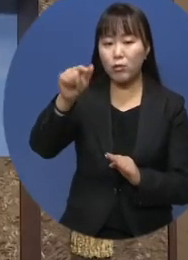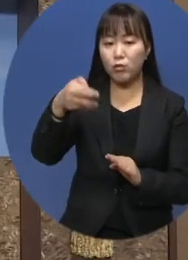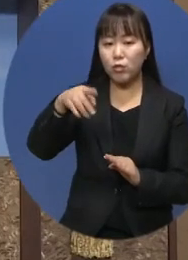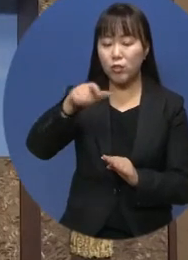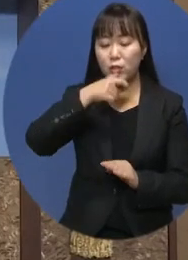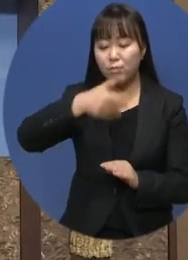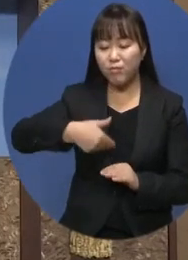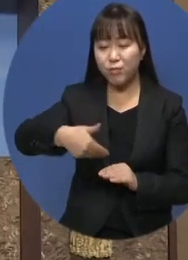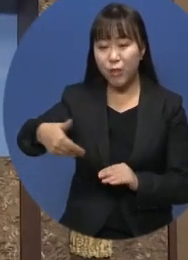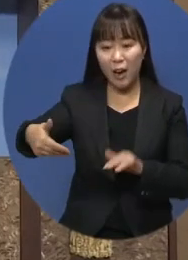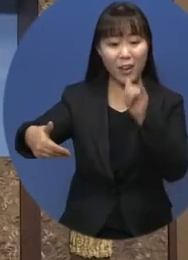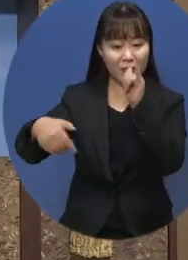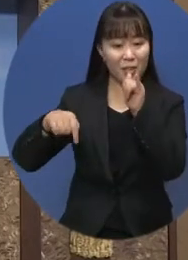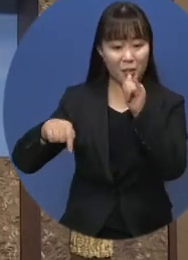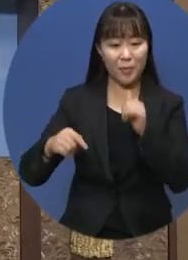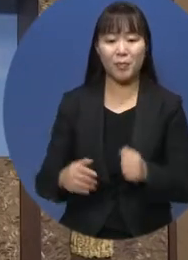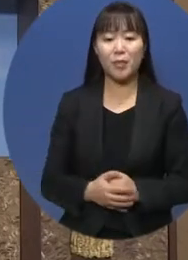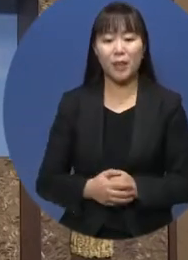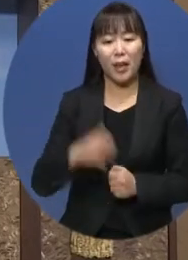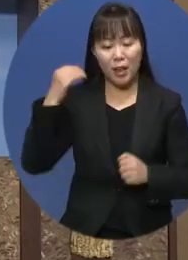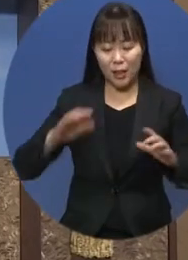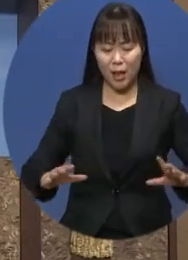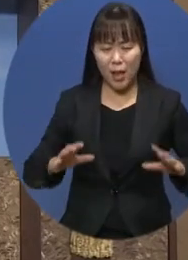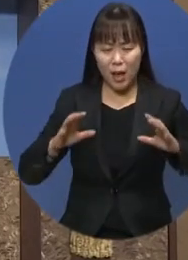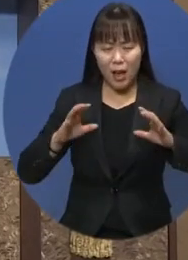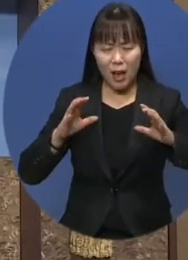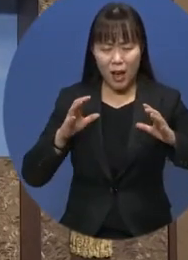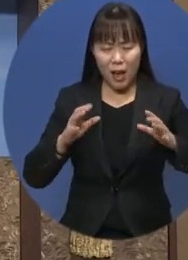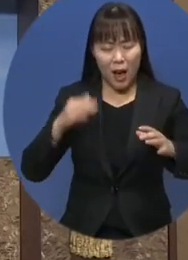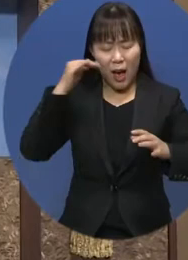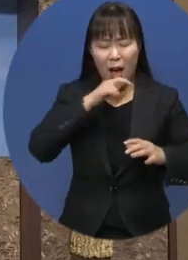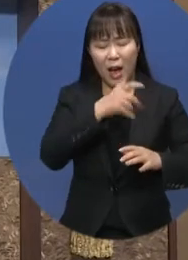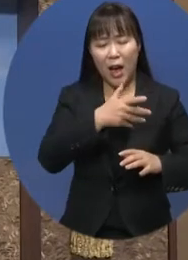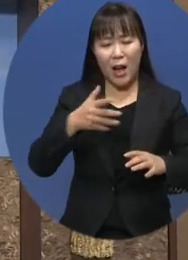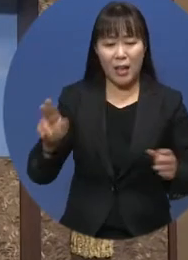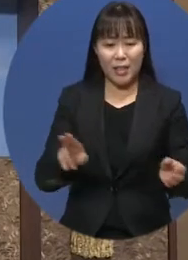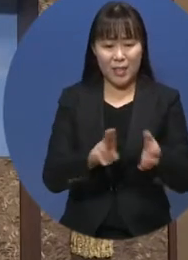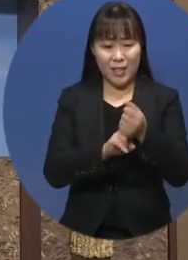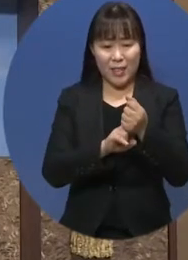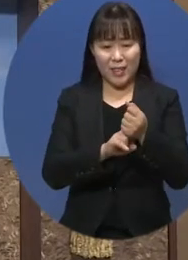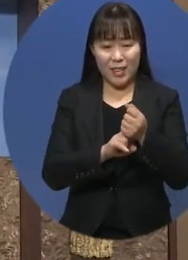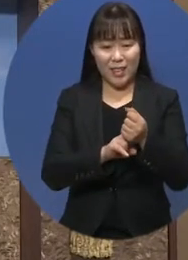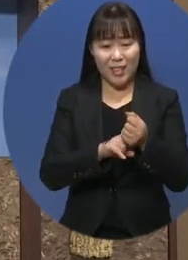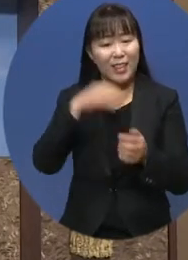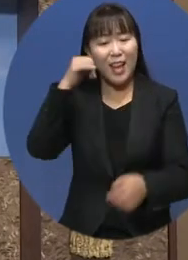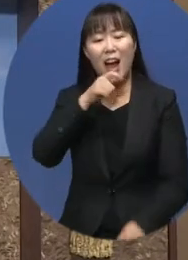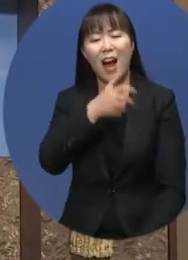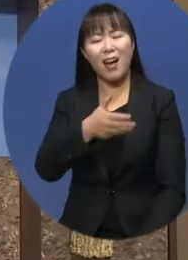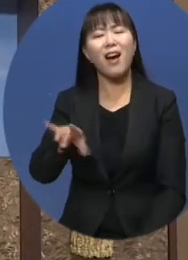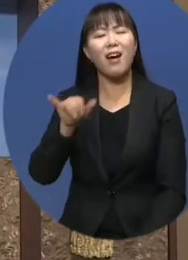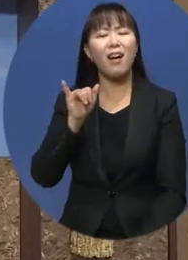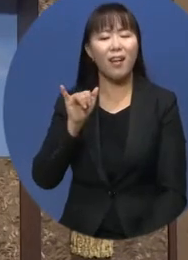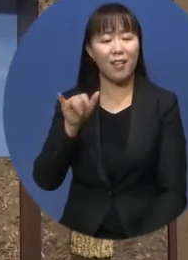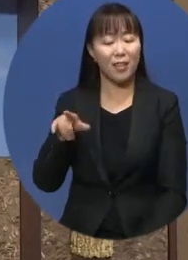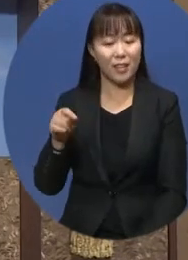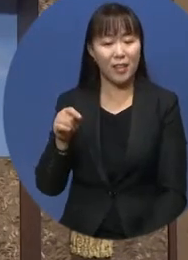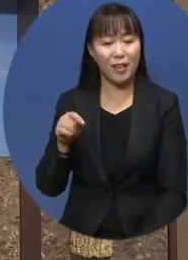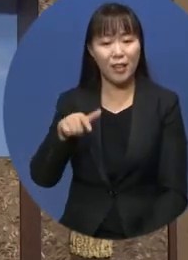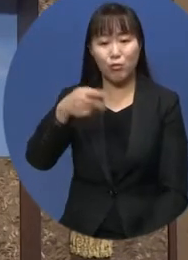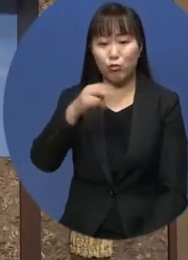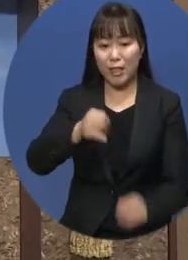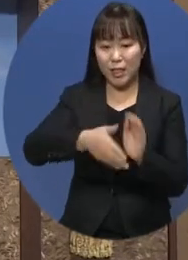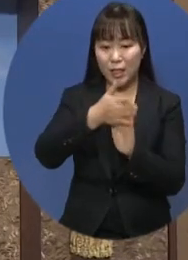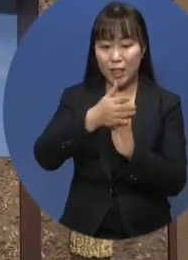수천 이 쭈그리고 있고 대한민국의 한강의 기적인 한강이 또 흐르고 있습니다 그래서 작은 구리시는